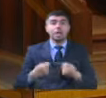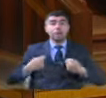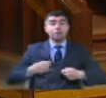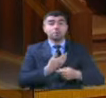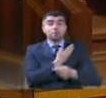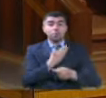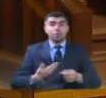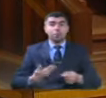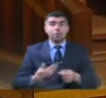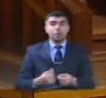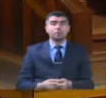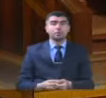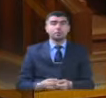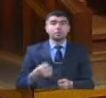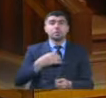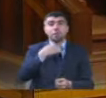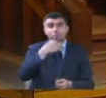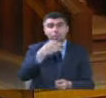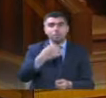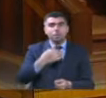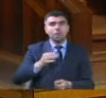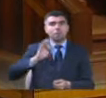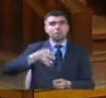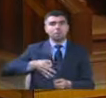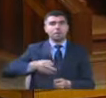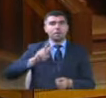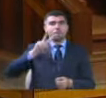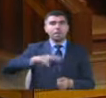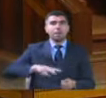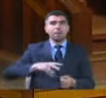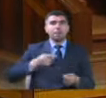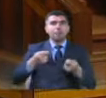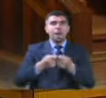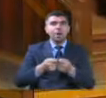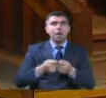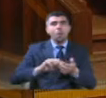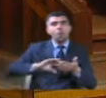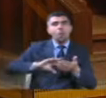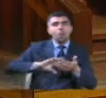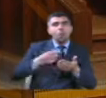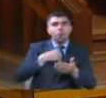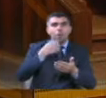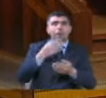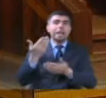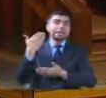كنت كنتظر انكم تقلنا بموضوعيه باننا تركنا لكم مكتسبات وارث